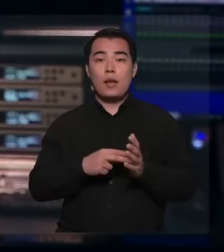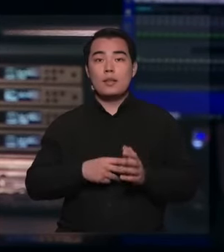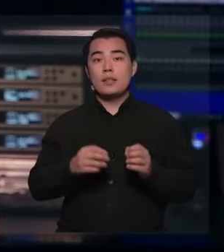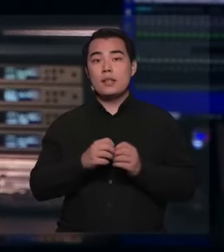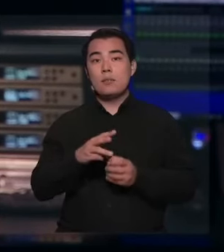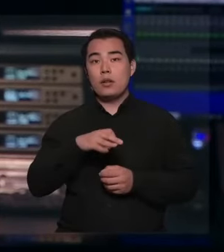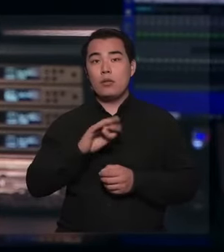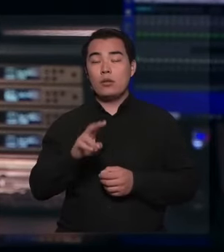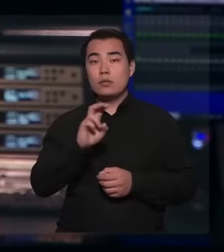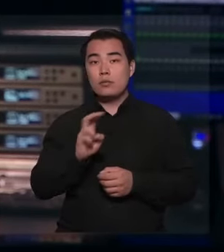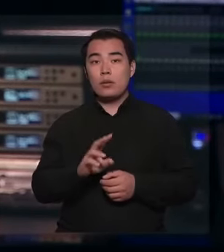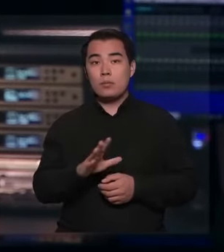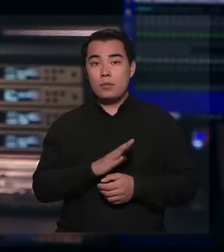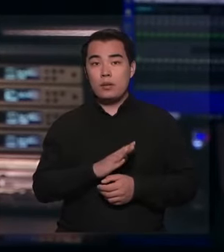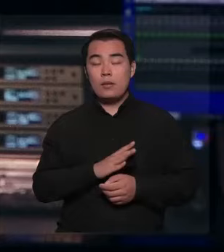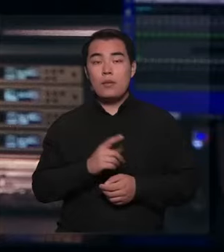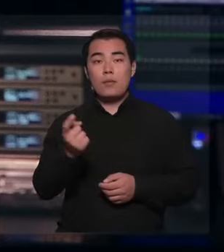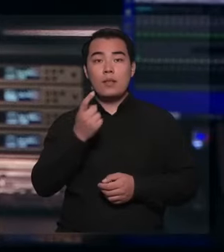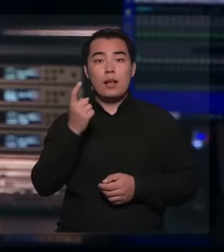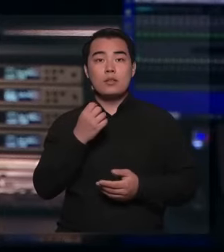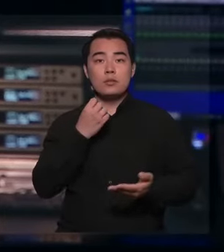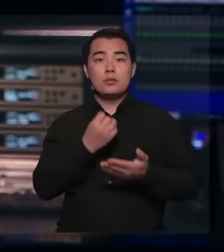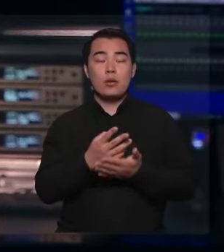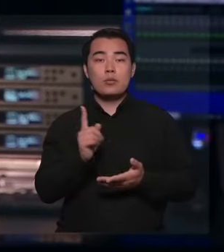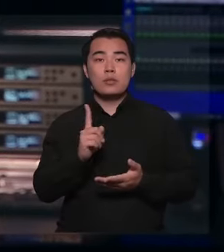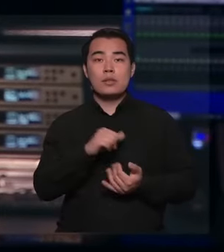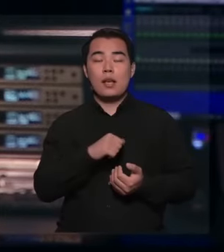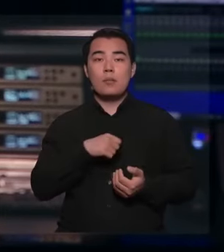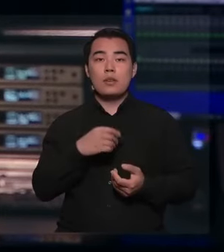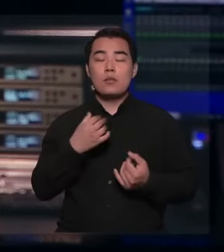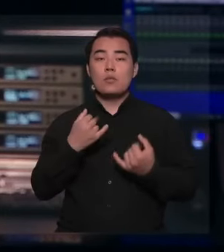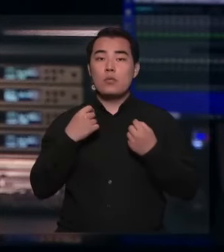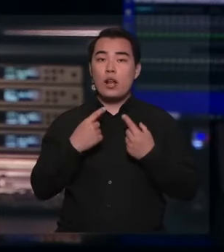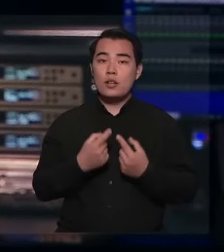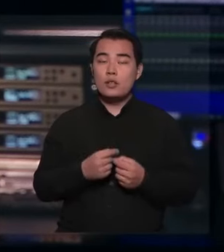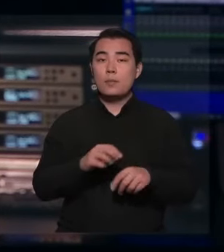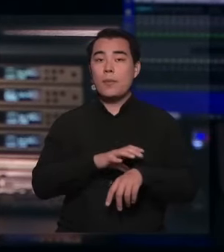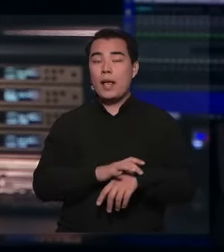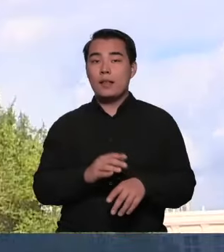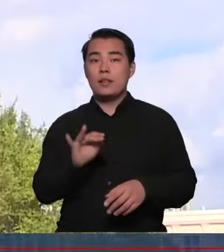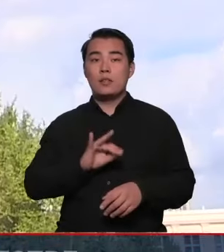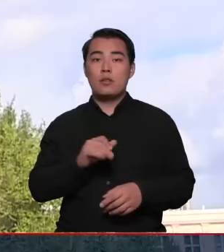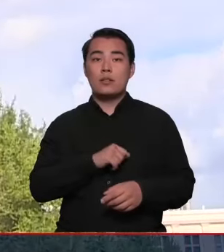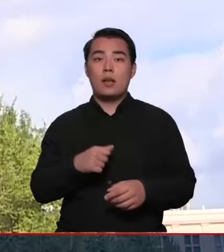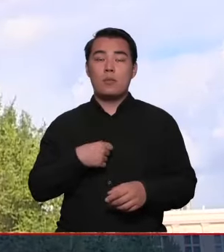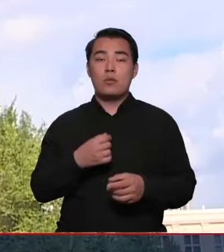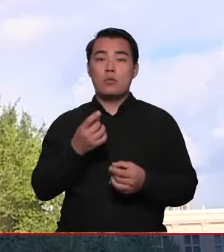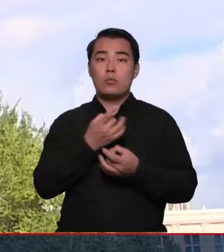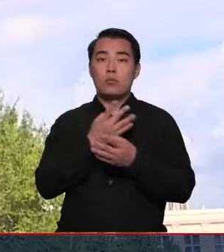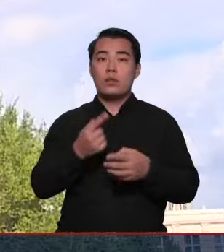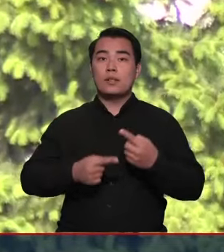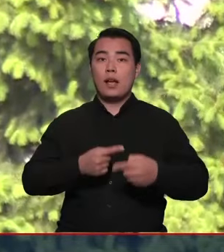чем 10 миллионов долларов. Владельцы дорогостоящих ювелирных украшений, предметов историко-культурного